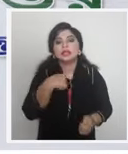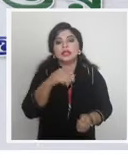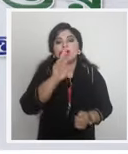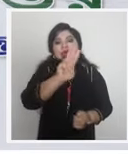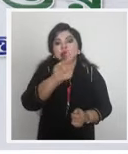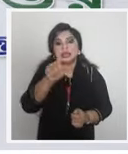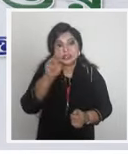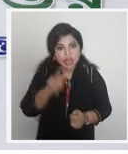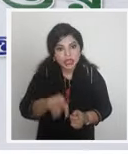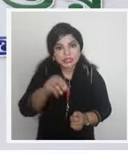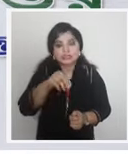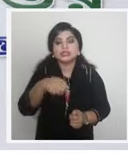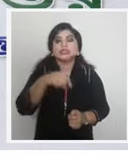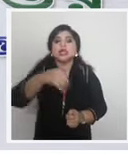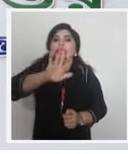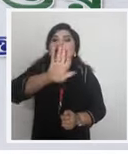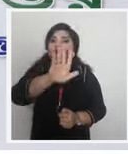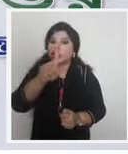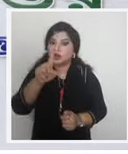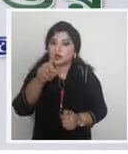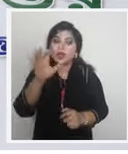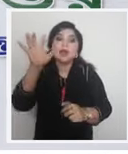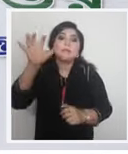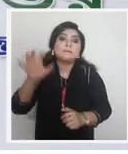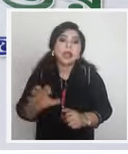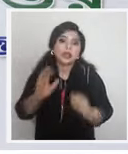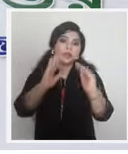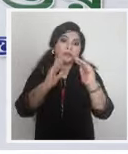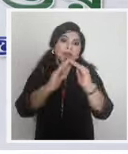প্রতিষ্ঠানগুলিতে সেবা দেওয়া যায়, কোয়ারেন্টাইন সেবা দেওয়া যায়